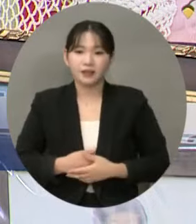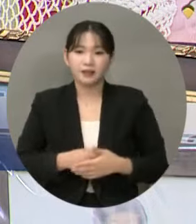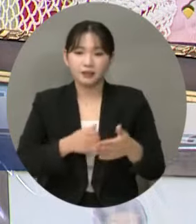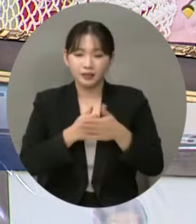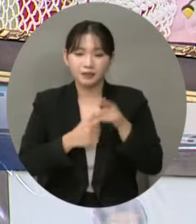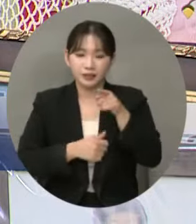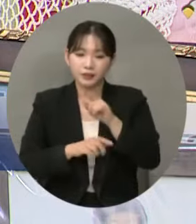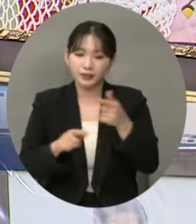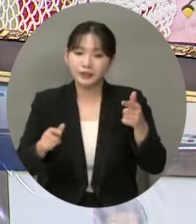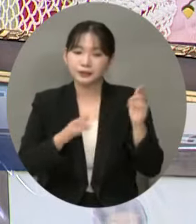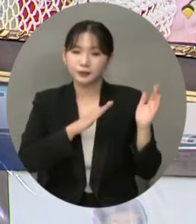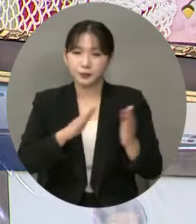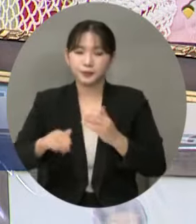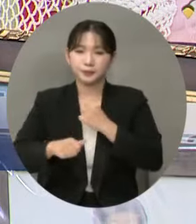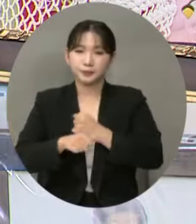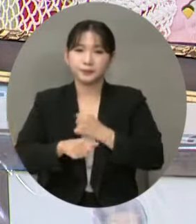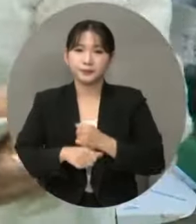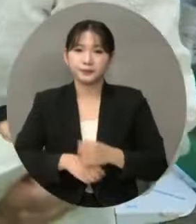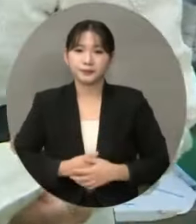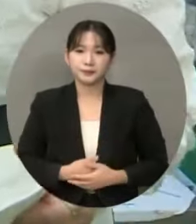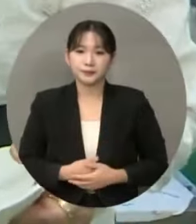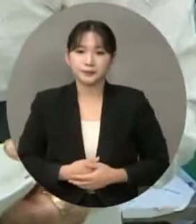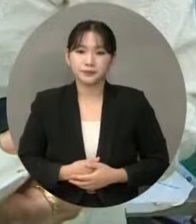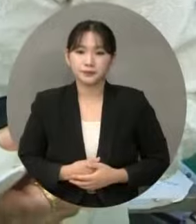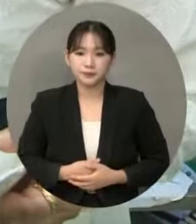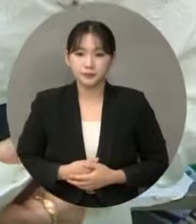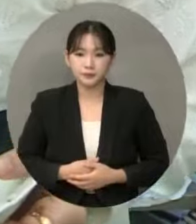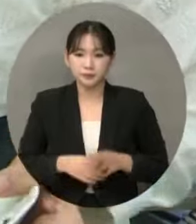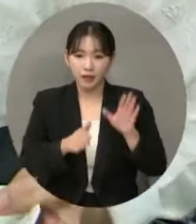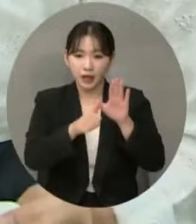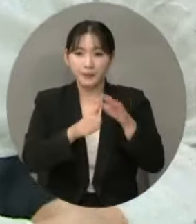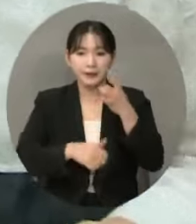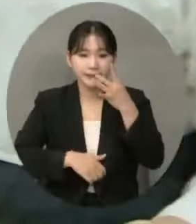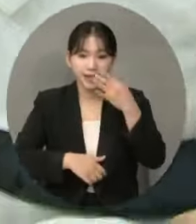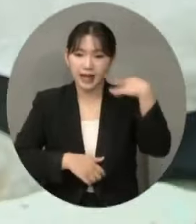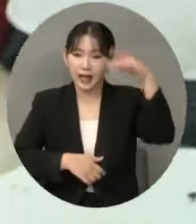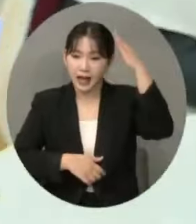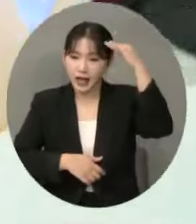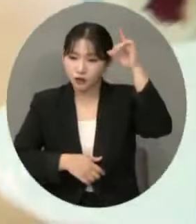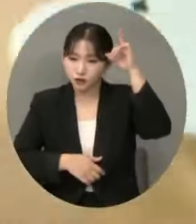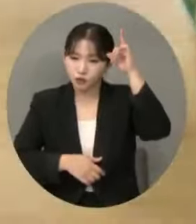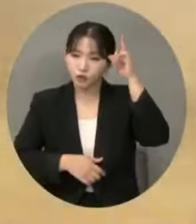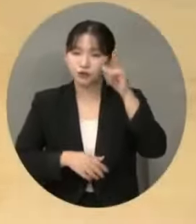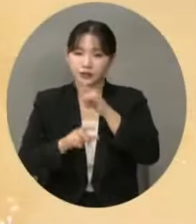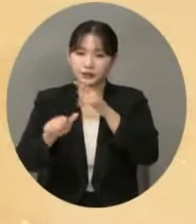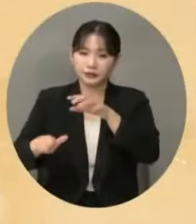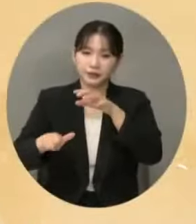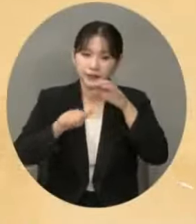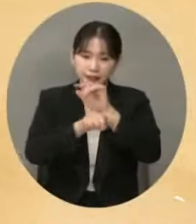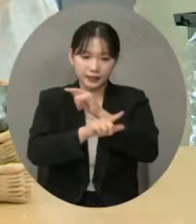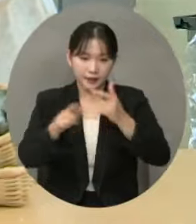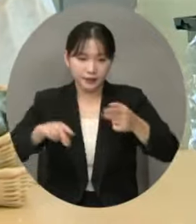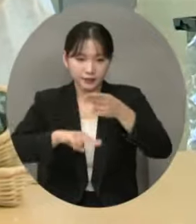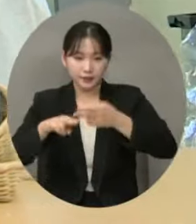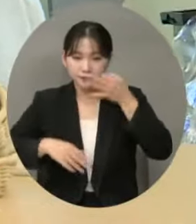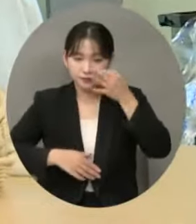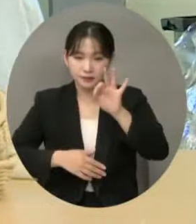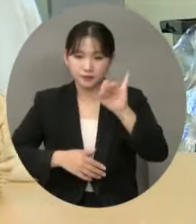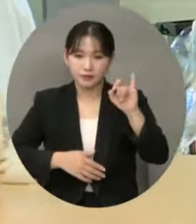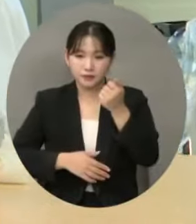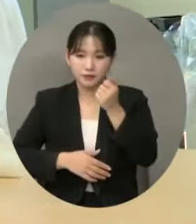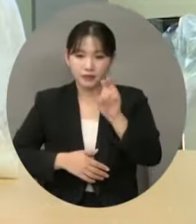많아요. 그래서 이제 그런 거 준비해가지고. 한 평의 쌀과 한우 등 특산물로 다채로운 음식을 선보이는 임화자